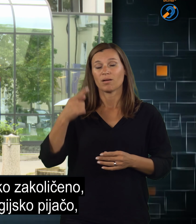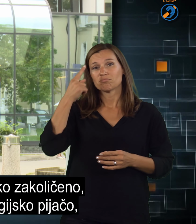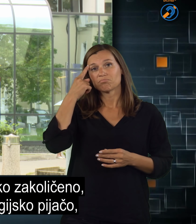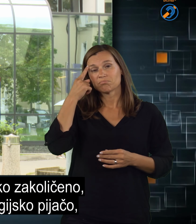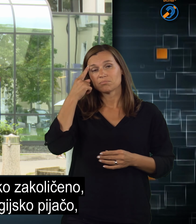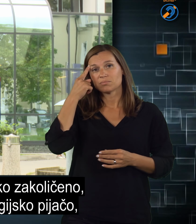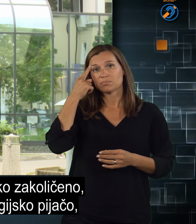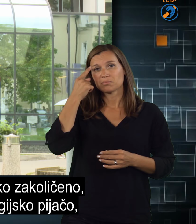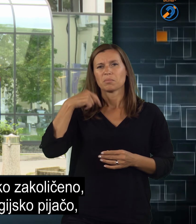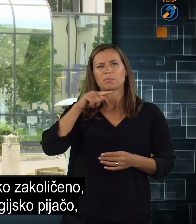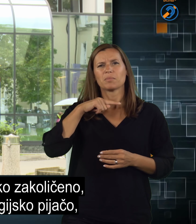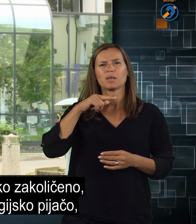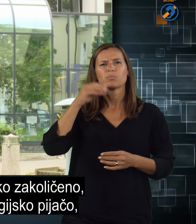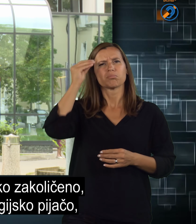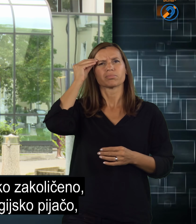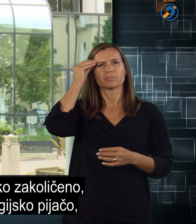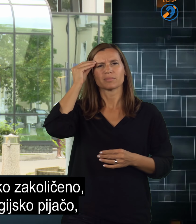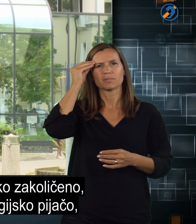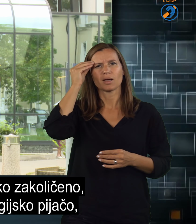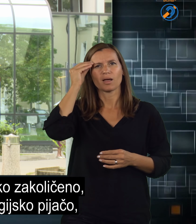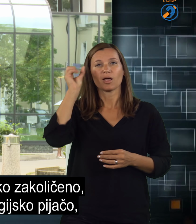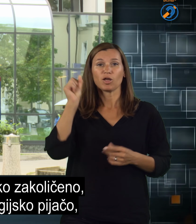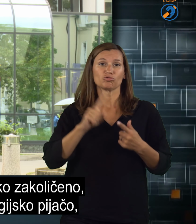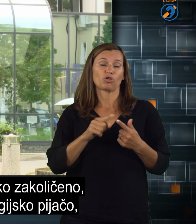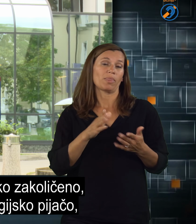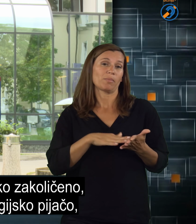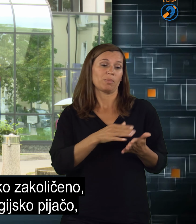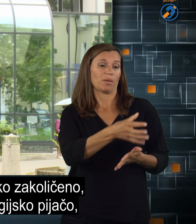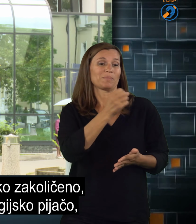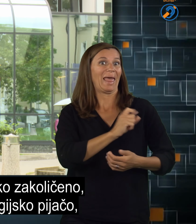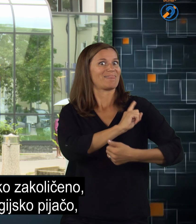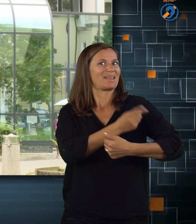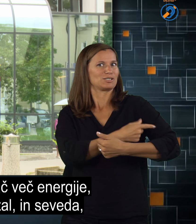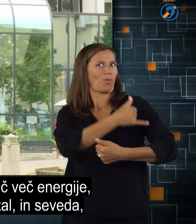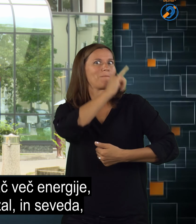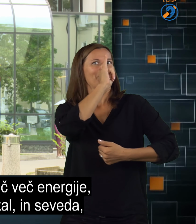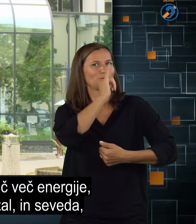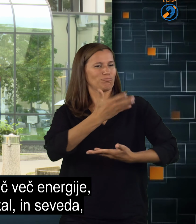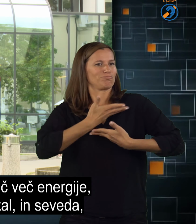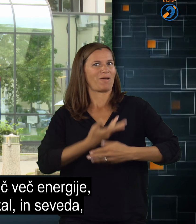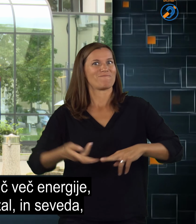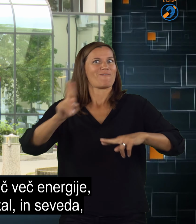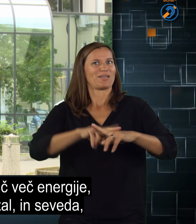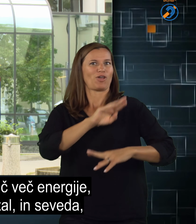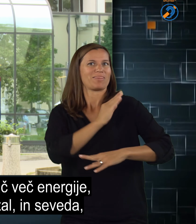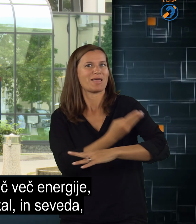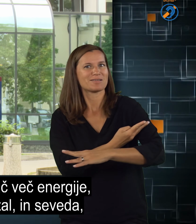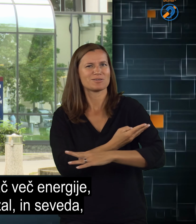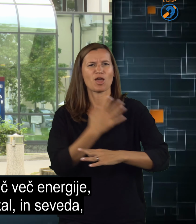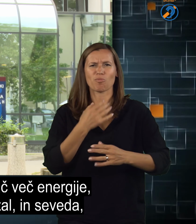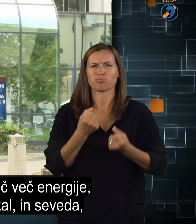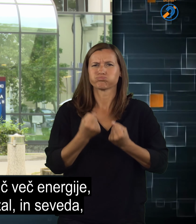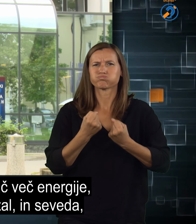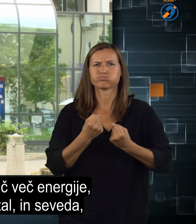V glavi imamo nekako zakoličeno, da če vzameš energijsko pijačo, da boš imel potem pač več energije, da boš lažje